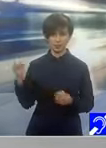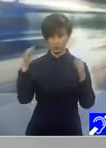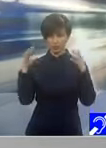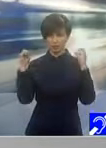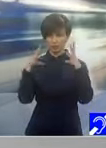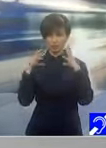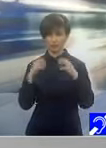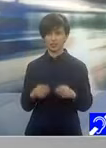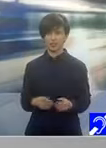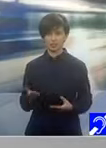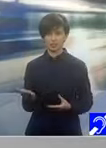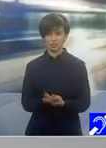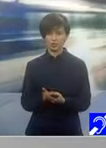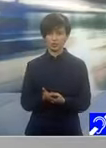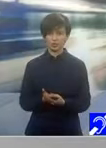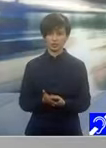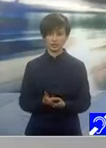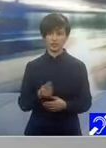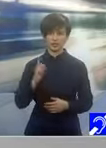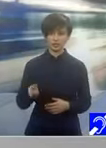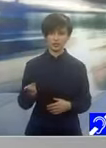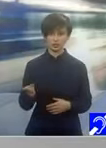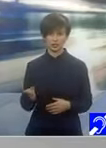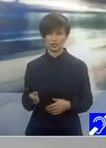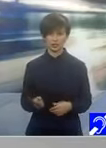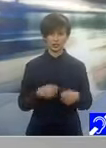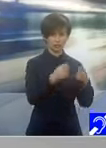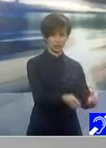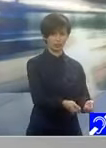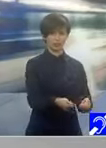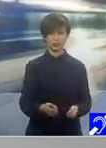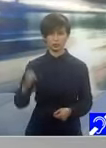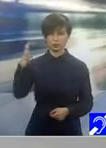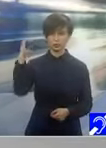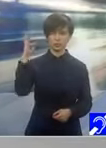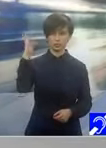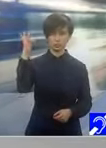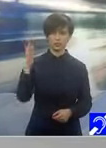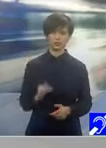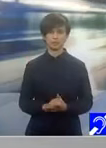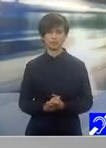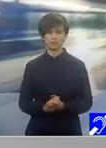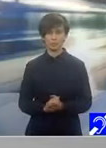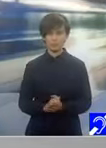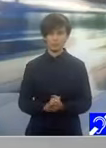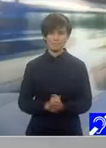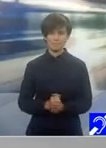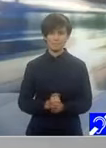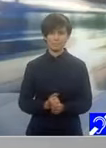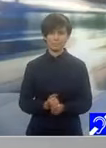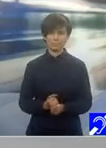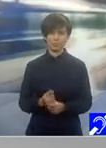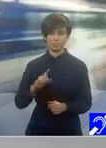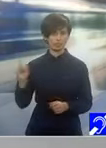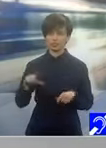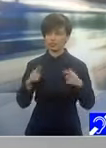acel document trebuie să fie depus un extras CF în care să fie menționată darea în folosință. Ori așa ceva nu există. Nu. Păi